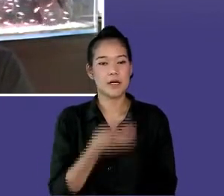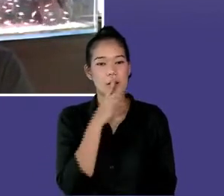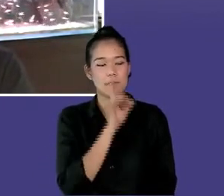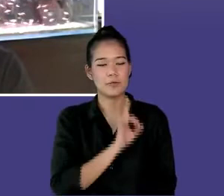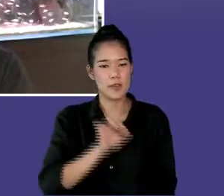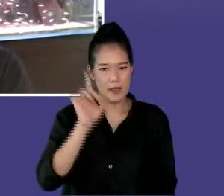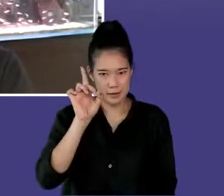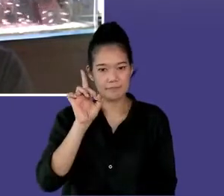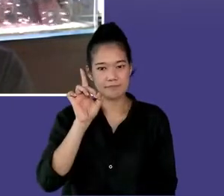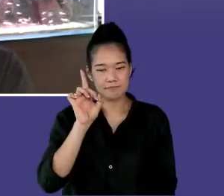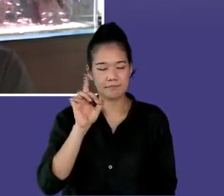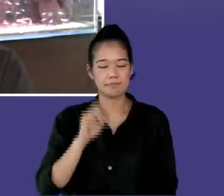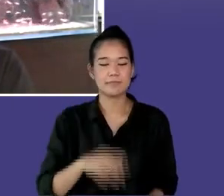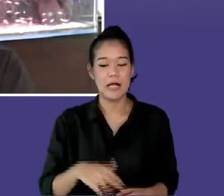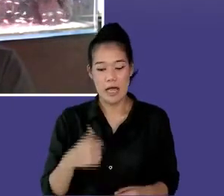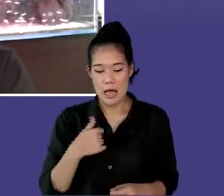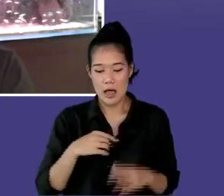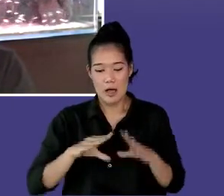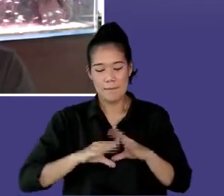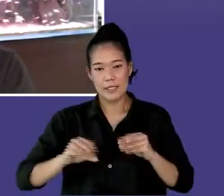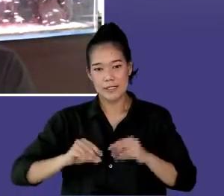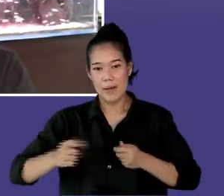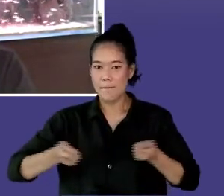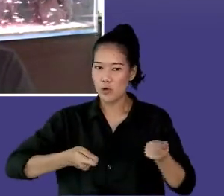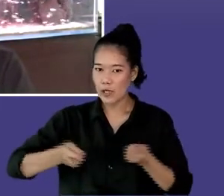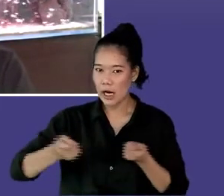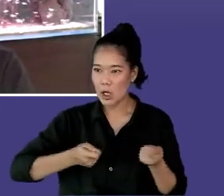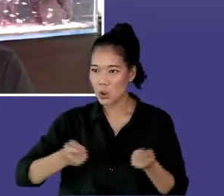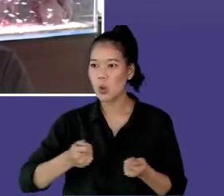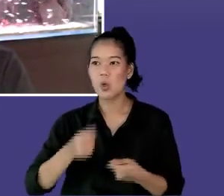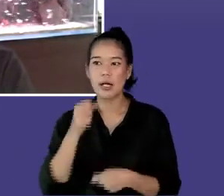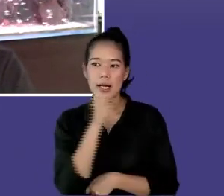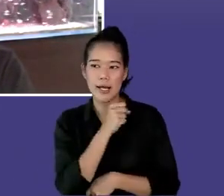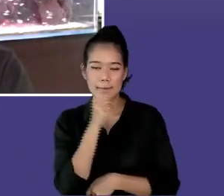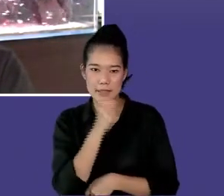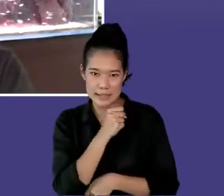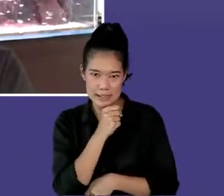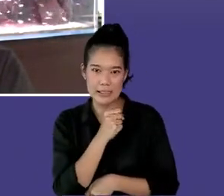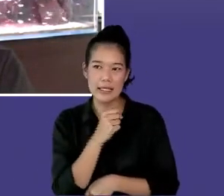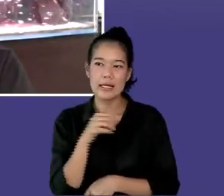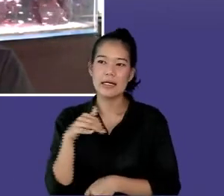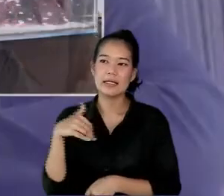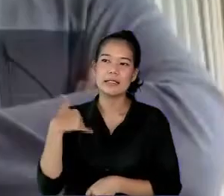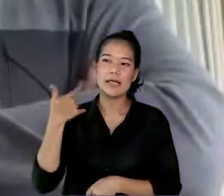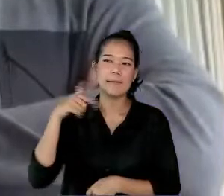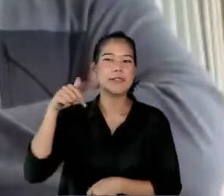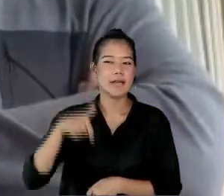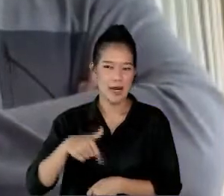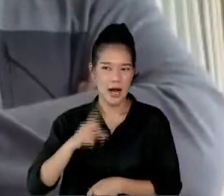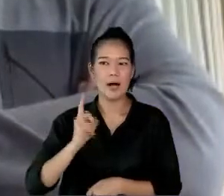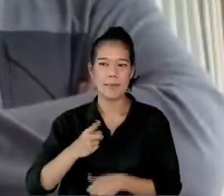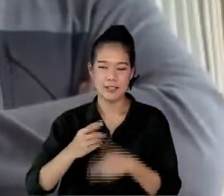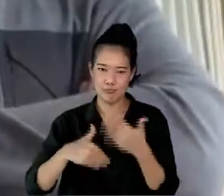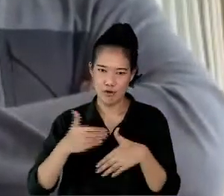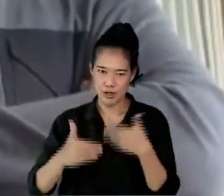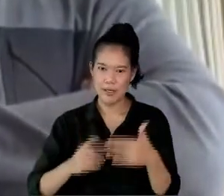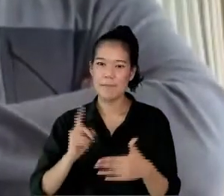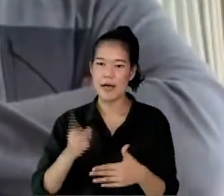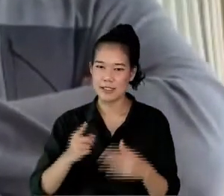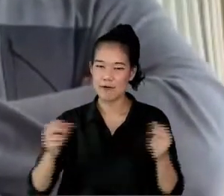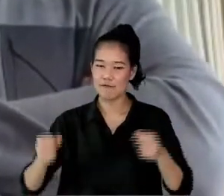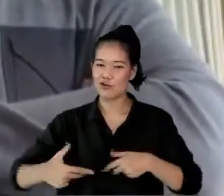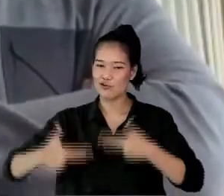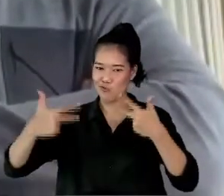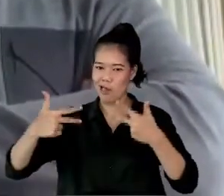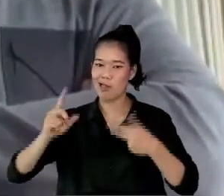Alhamdulillah sih Mas, pekerjaan aku sebagai moderator, sebagai MC, sampai sekarang masih berjalan secara